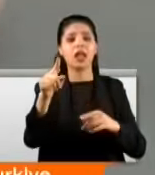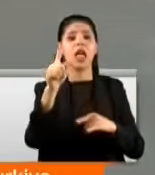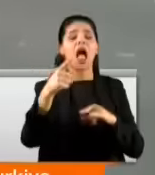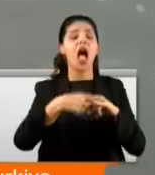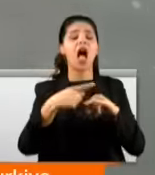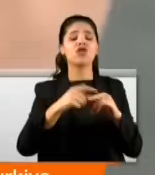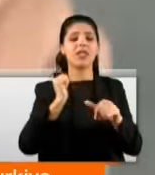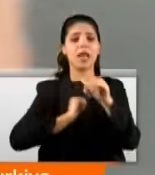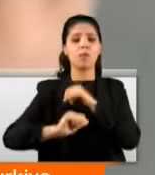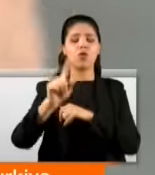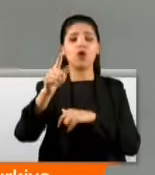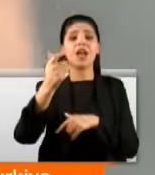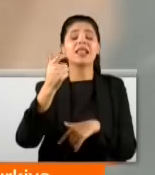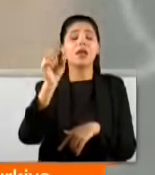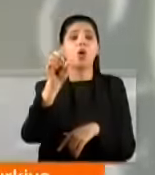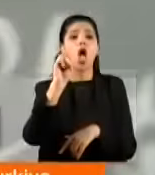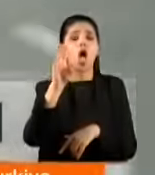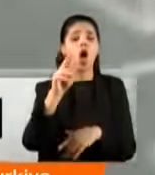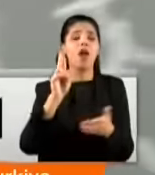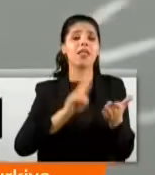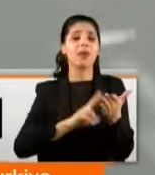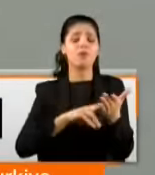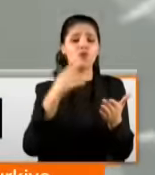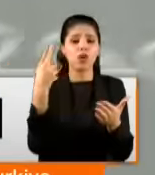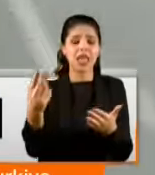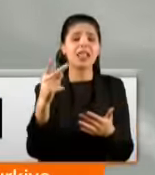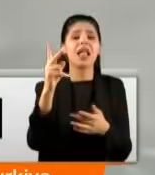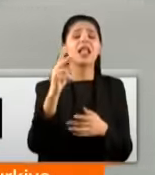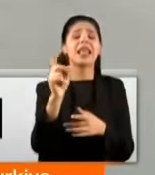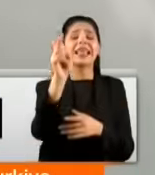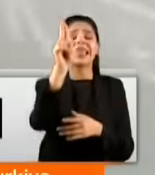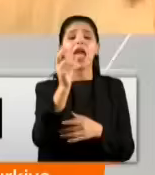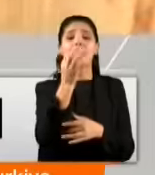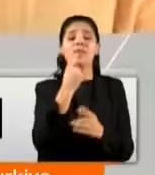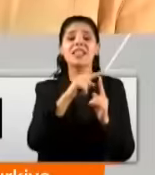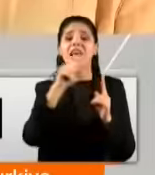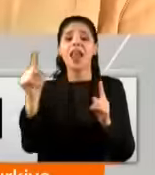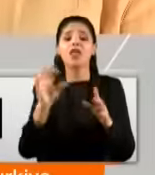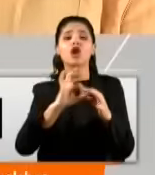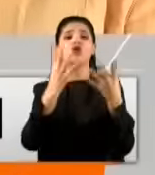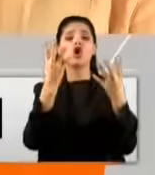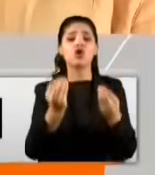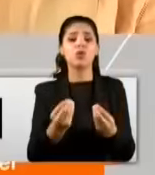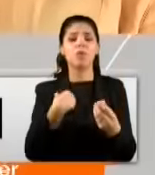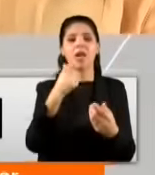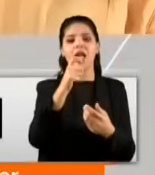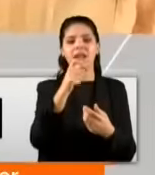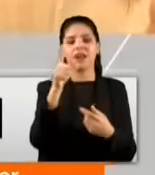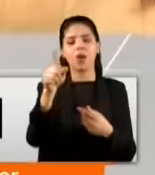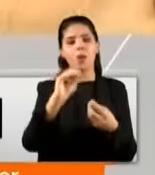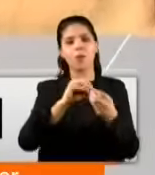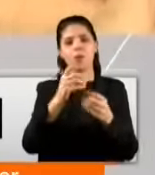Üniversitesi öğretim üyesinin aklında varsa yoksa 70 yıldır çözülemeyen o problem var. Kafede otururken de aklımızda o problem